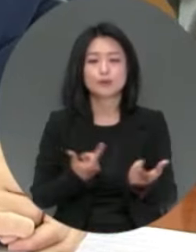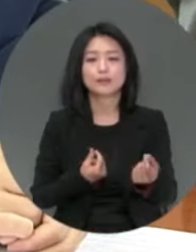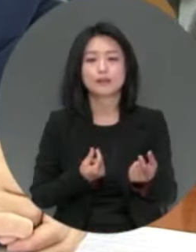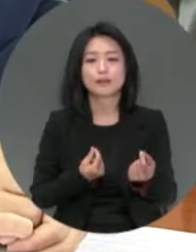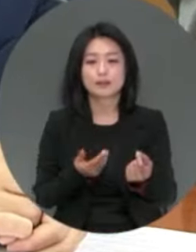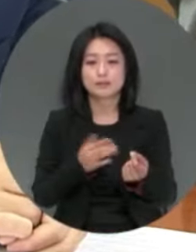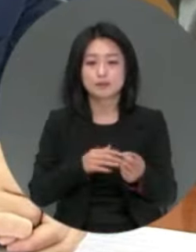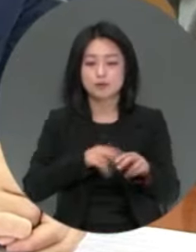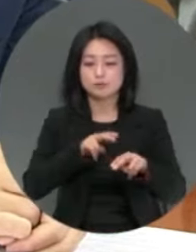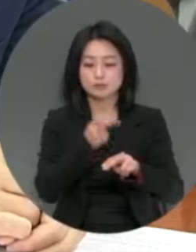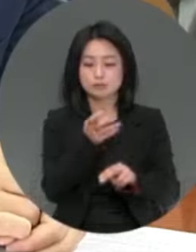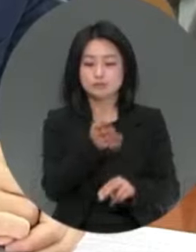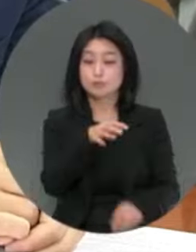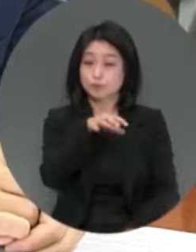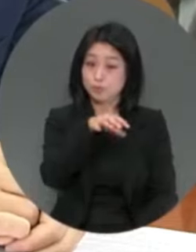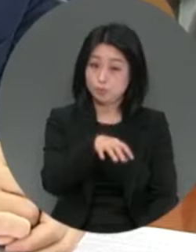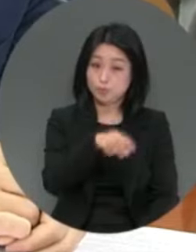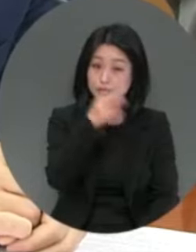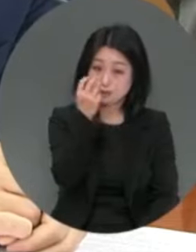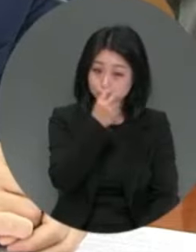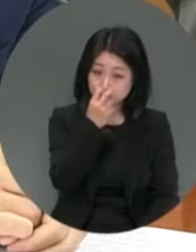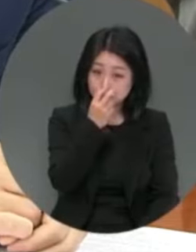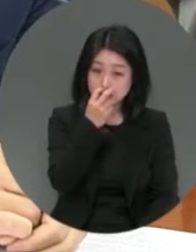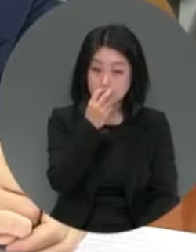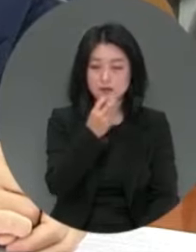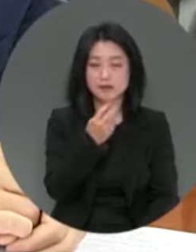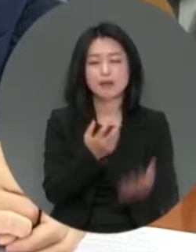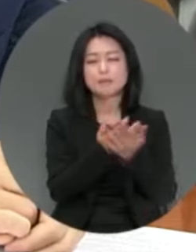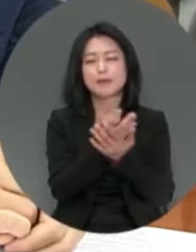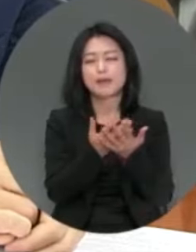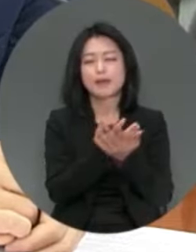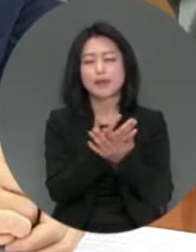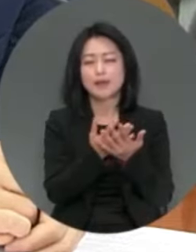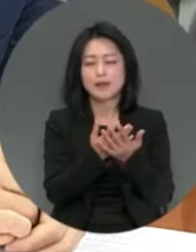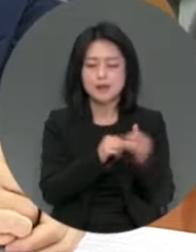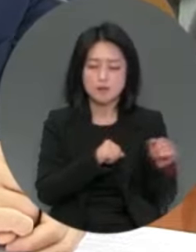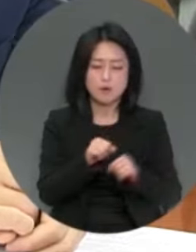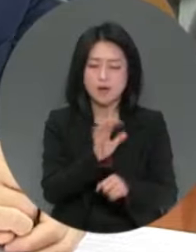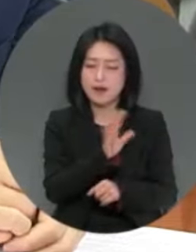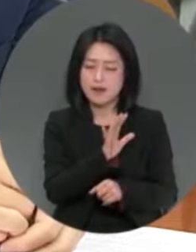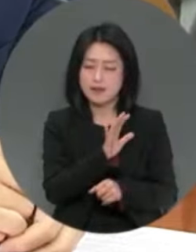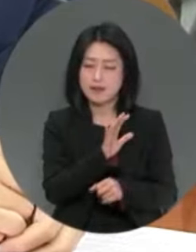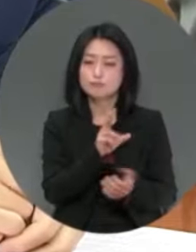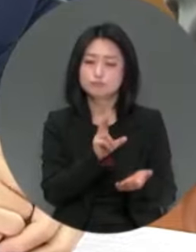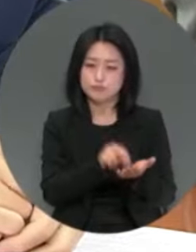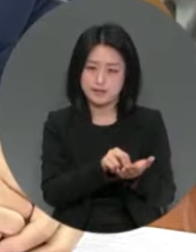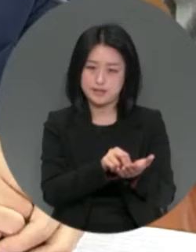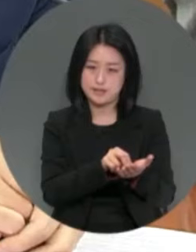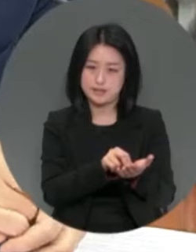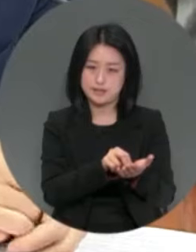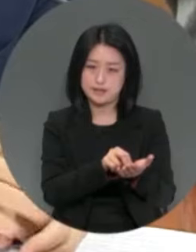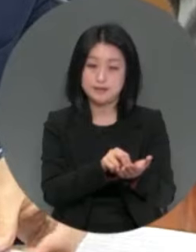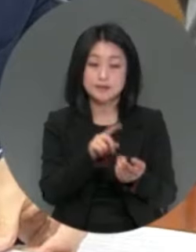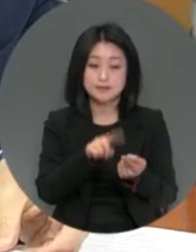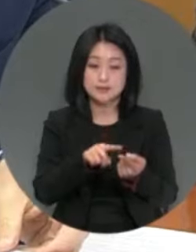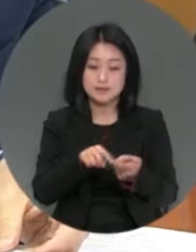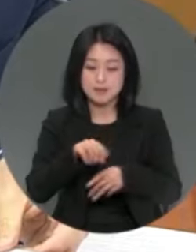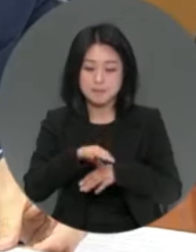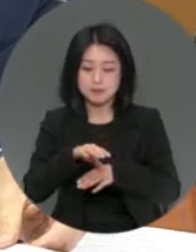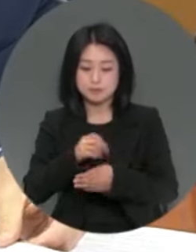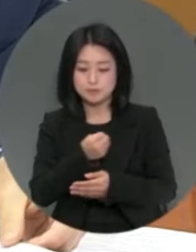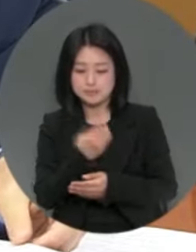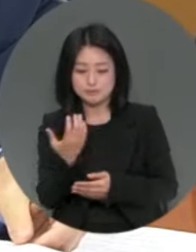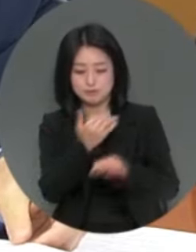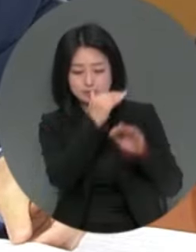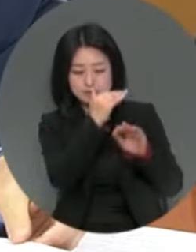다만 공수처가 그동안 수사의 지지부진함과 또 공수처가 그나마 수사한 내용을 관련해서 언론 보도를 통해서